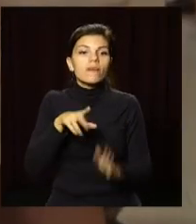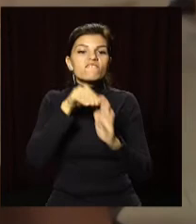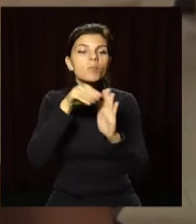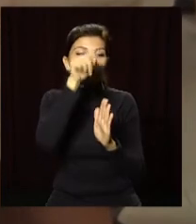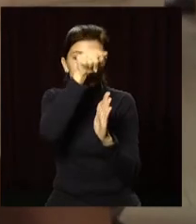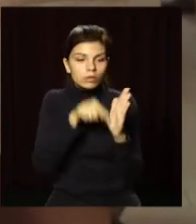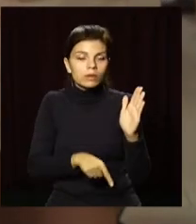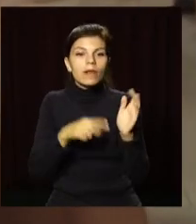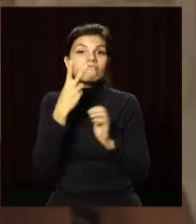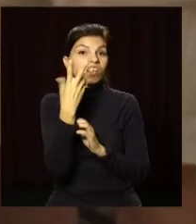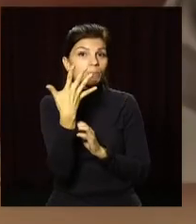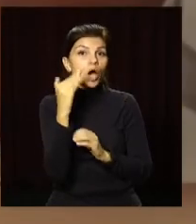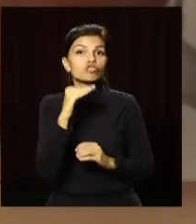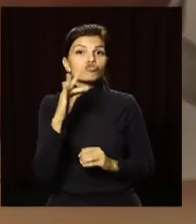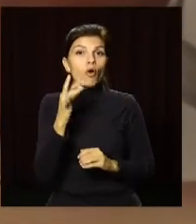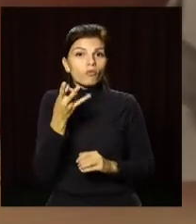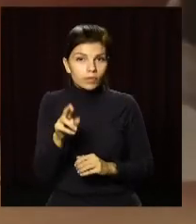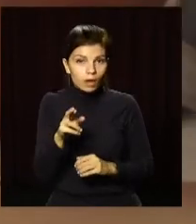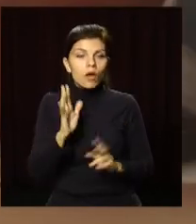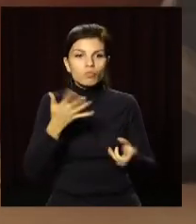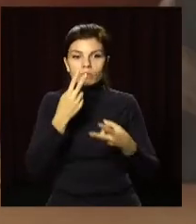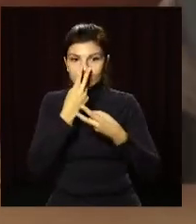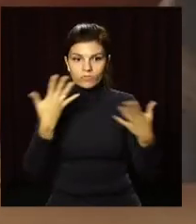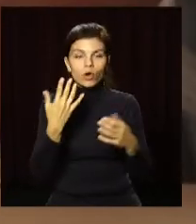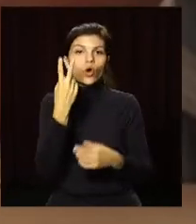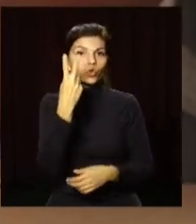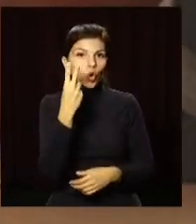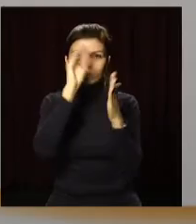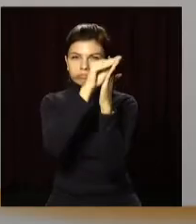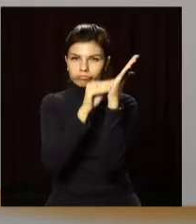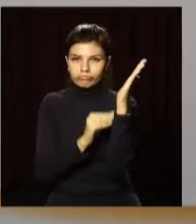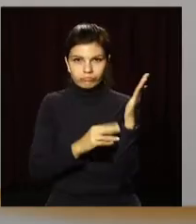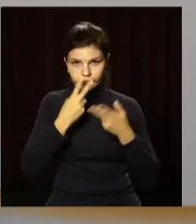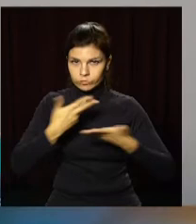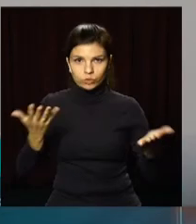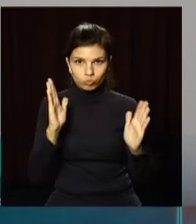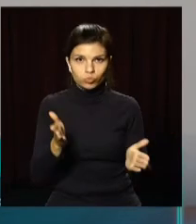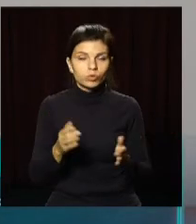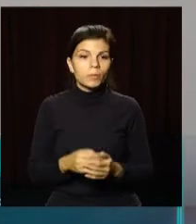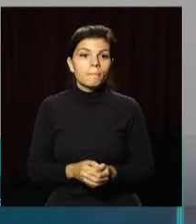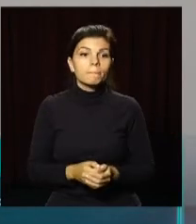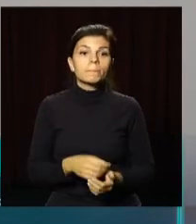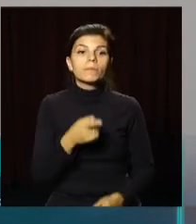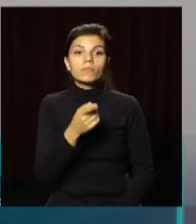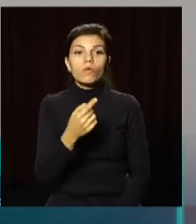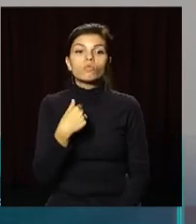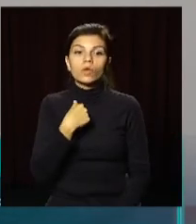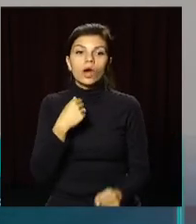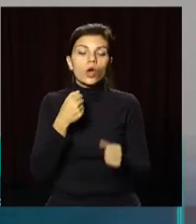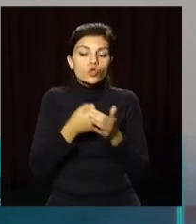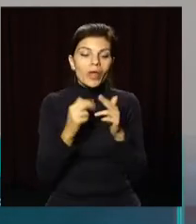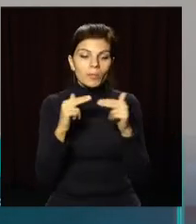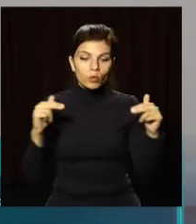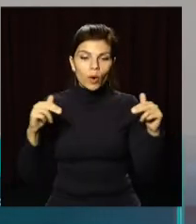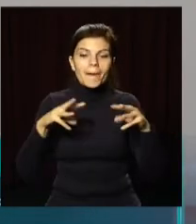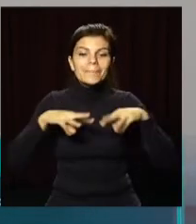будуть у бюлетені 25 жовтня, оприлюднять сьогодні, 2 жовтня. У нас подання зробило до Дніпровської